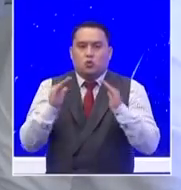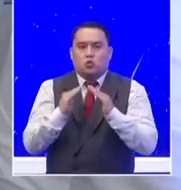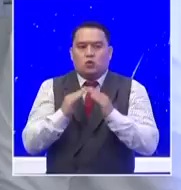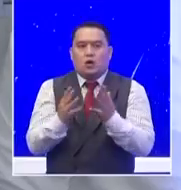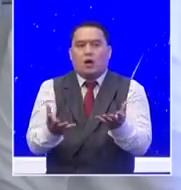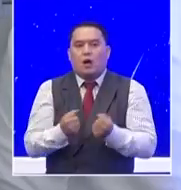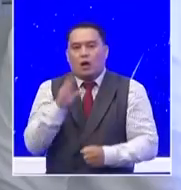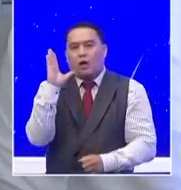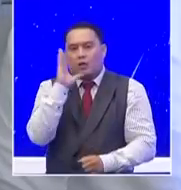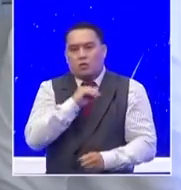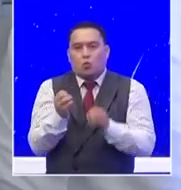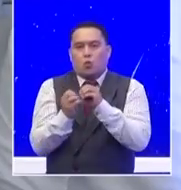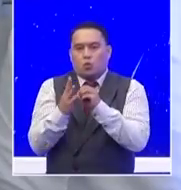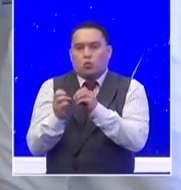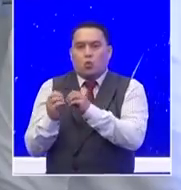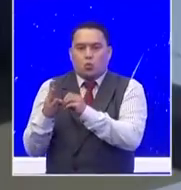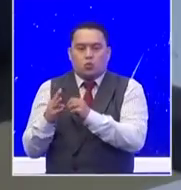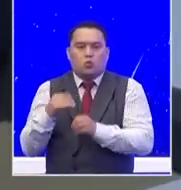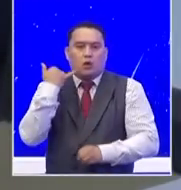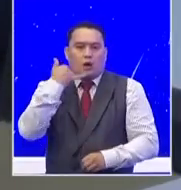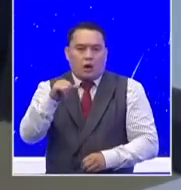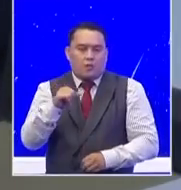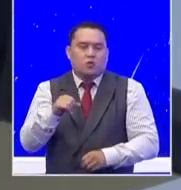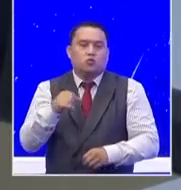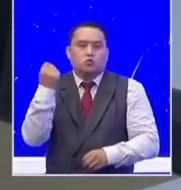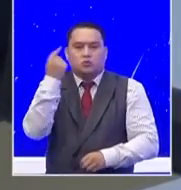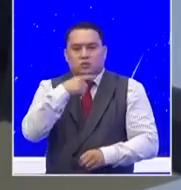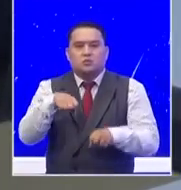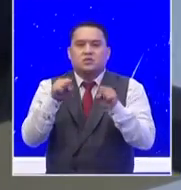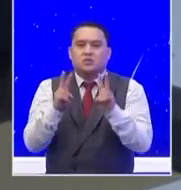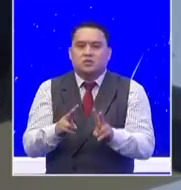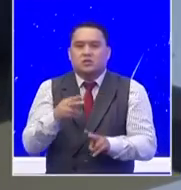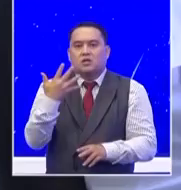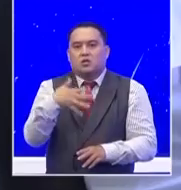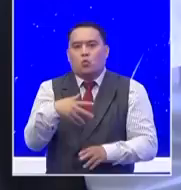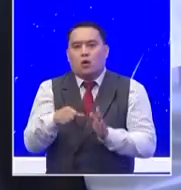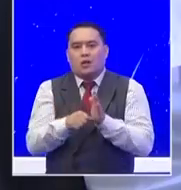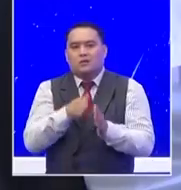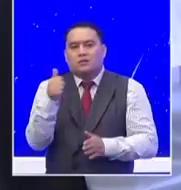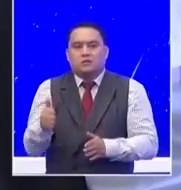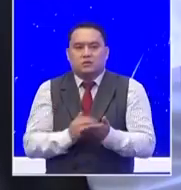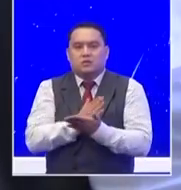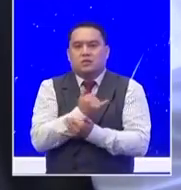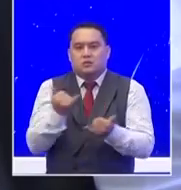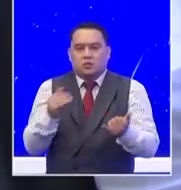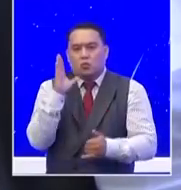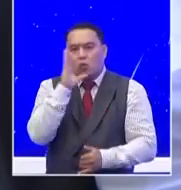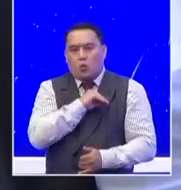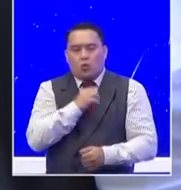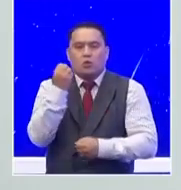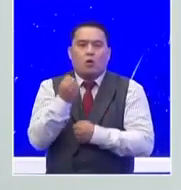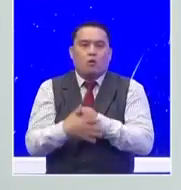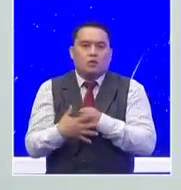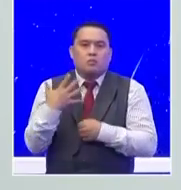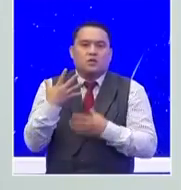ала алады. Ол үшін 14-14 нөміріне хабарласса болғаны, мамандар 56 сағат ішінде барып қызмет көрсетеді. Жалпы орталық